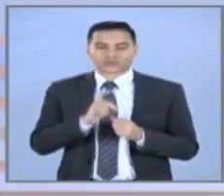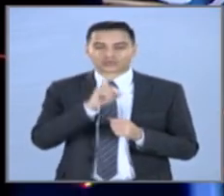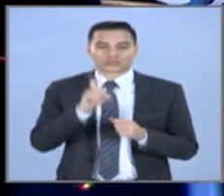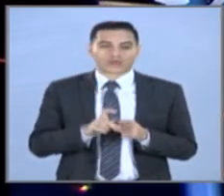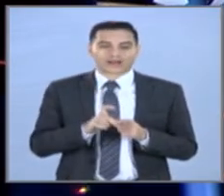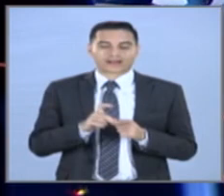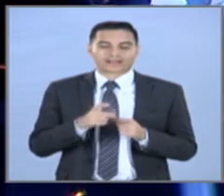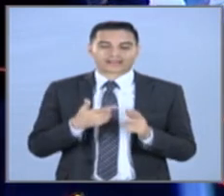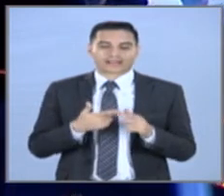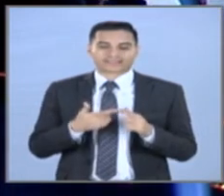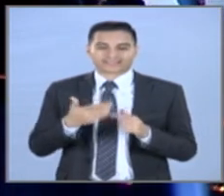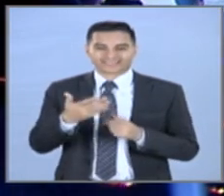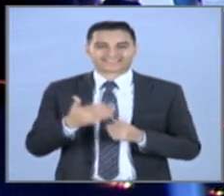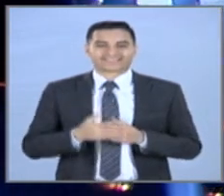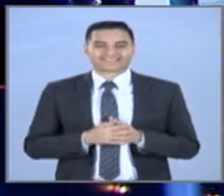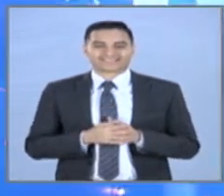التاني